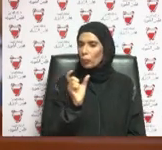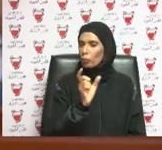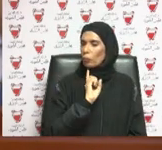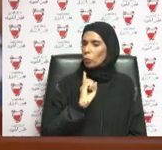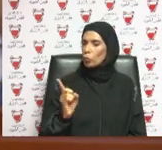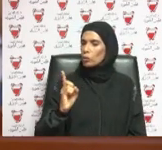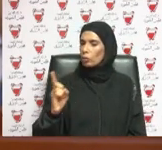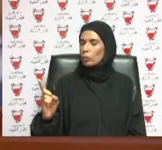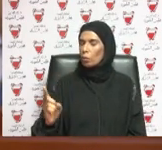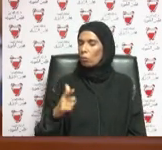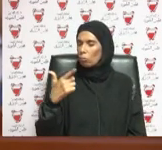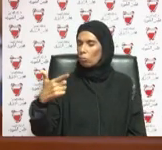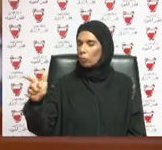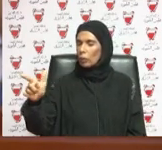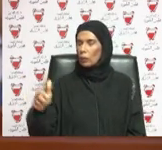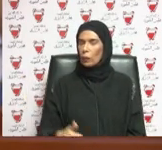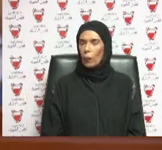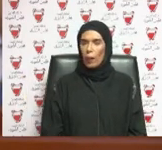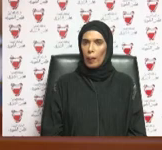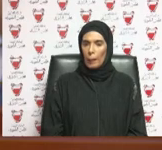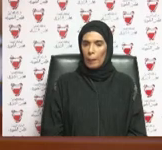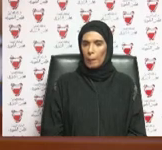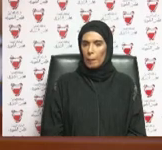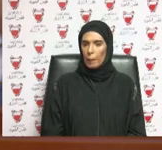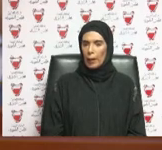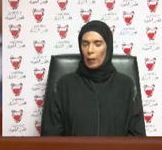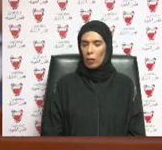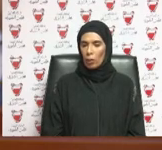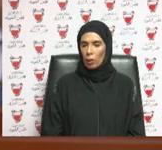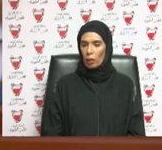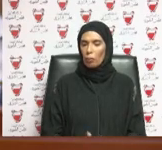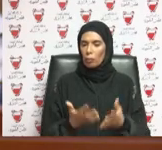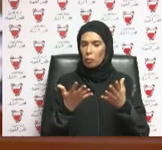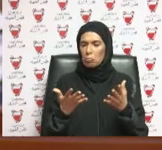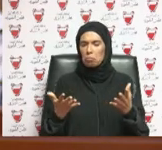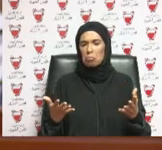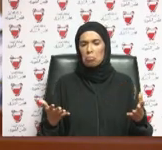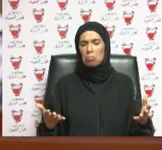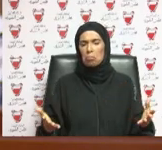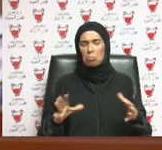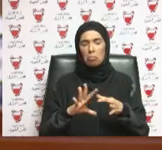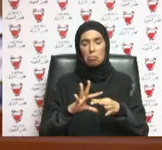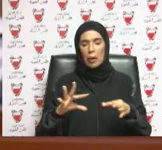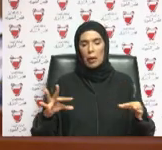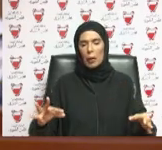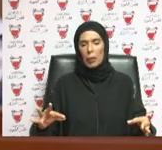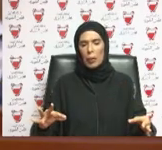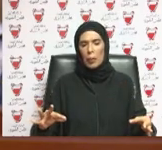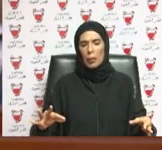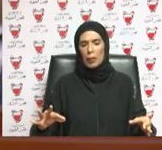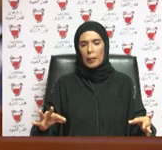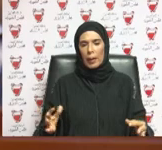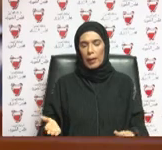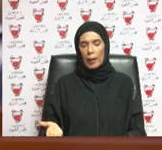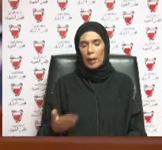السديدة التي لطالما انبرت وسخرت من أجل أن تمضي